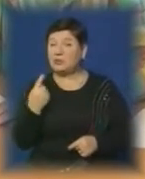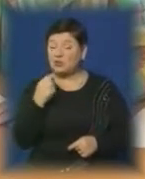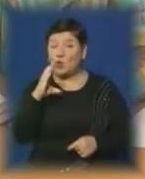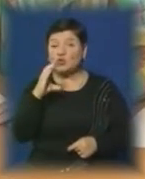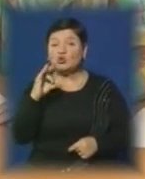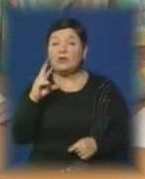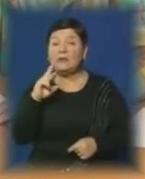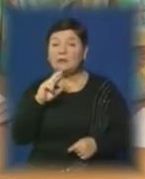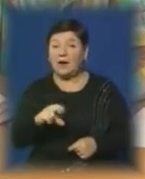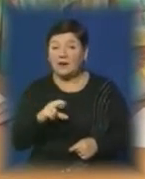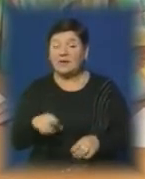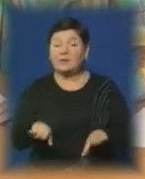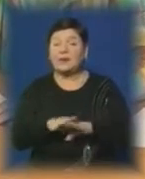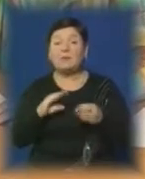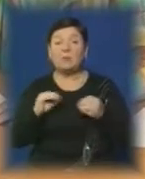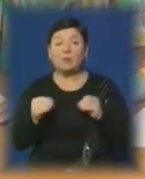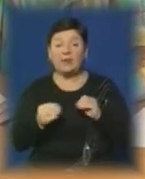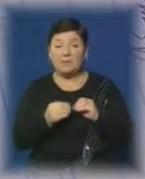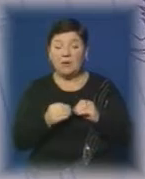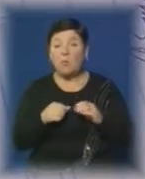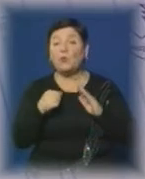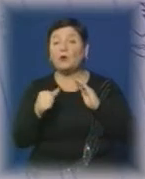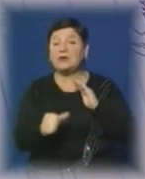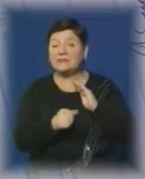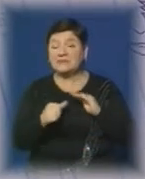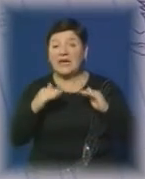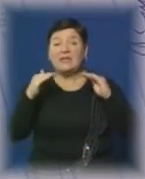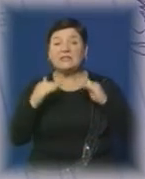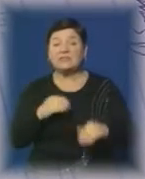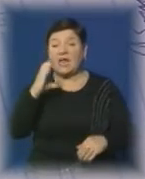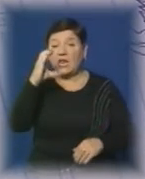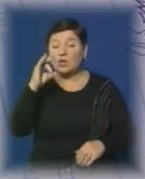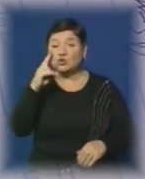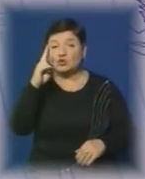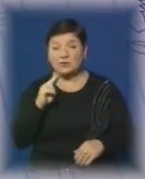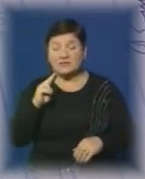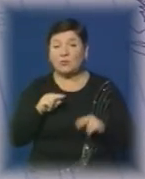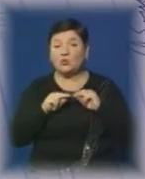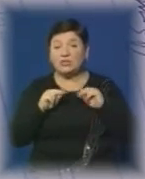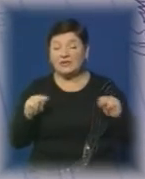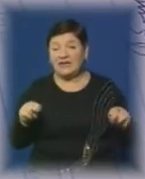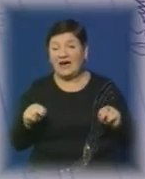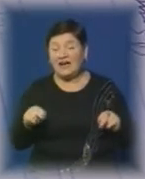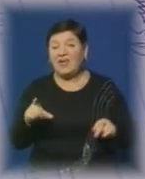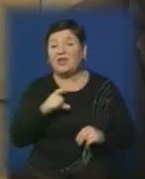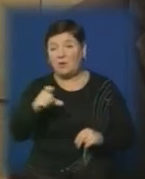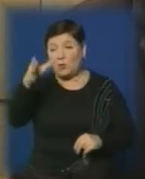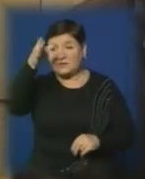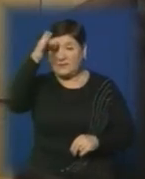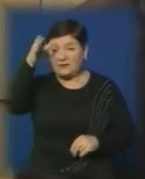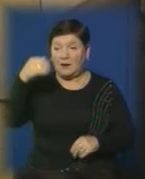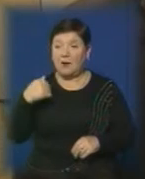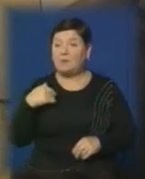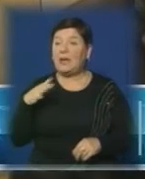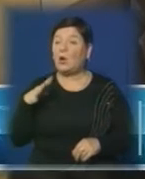століття. Ключовими проблемами назвали забюрократизованість, низький соціальний рівень вчителя та низьку ефективність освіти. Ми